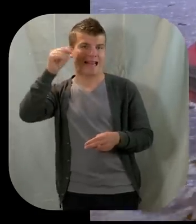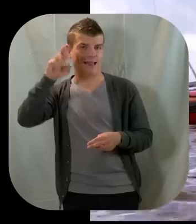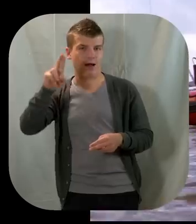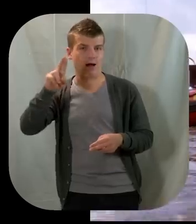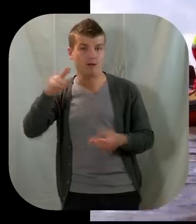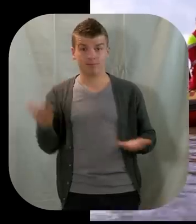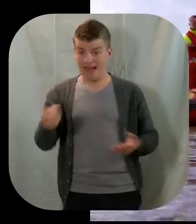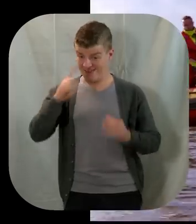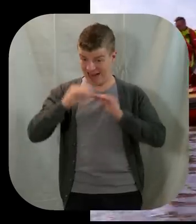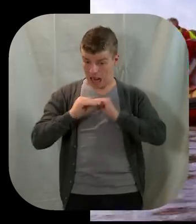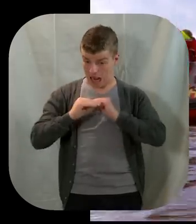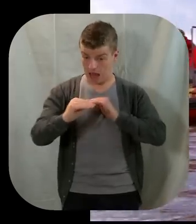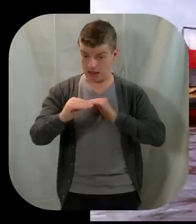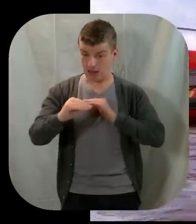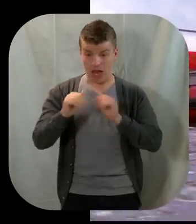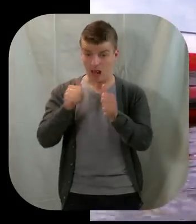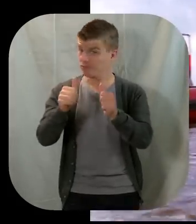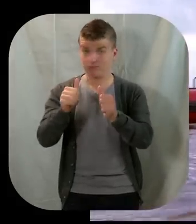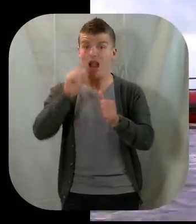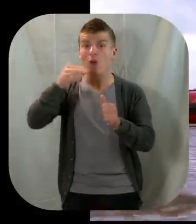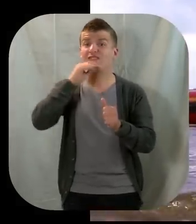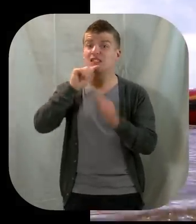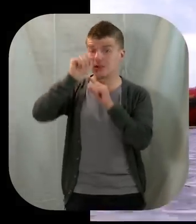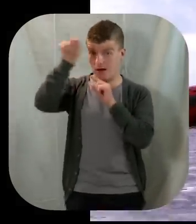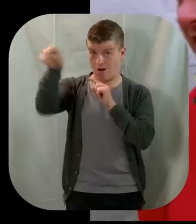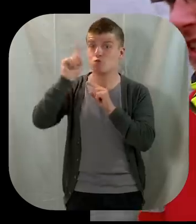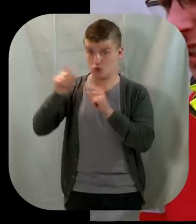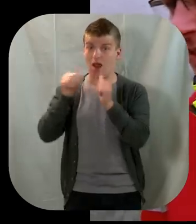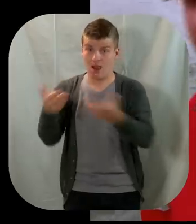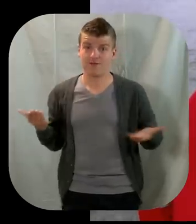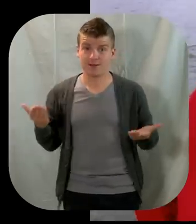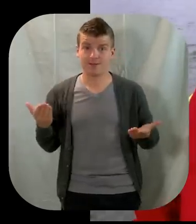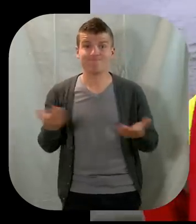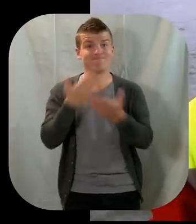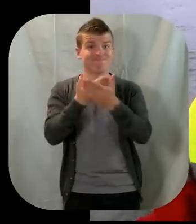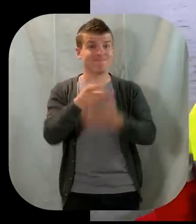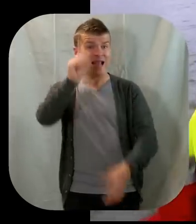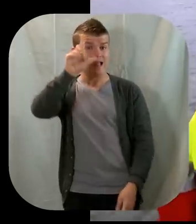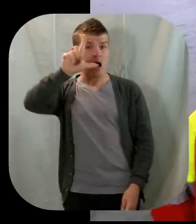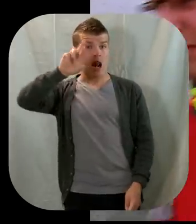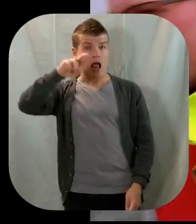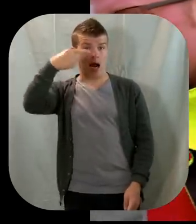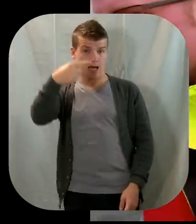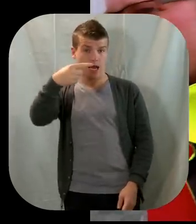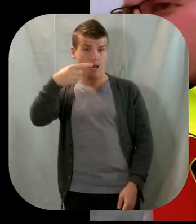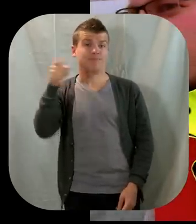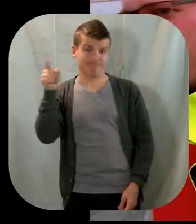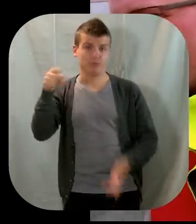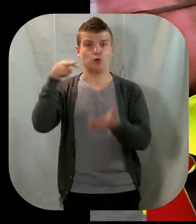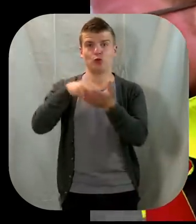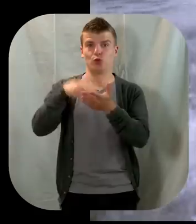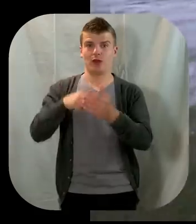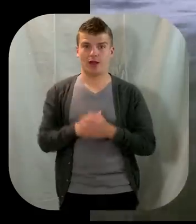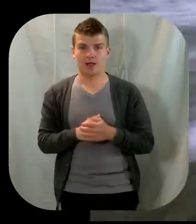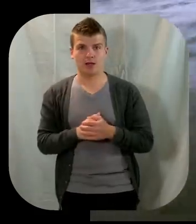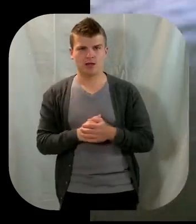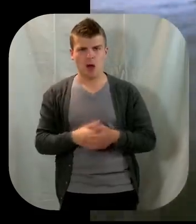muss bei einem Orkan geholfen werden. Auch auf dem Wasser. Dafür ist ihm die LRG zuständig. Da